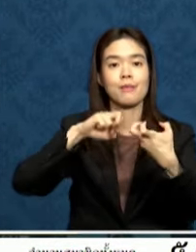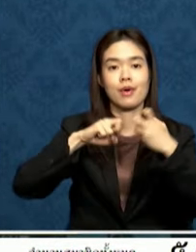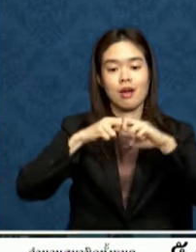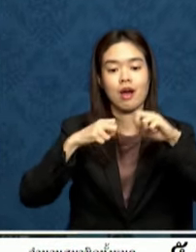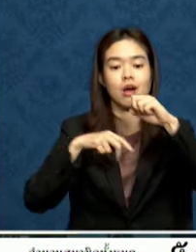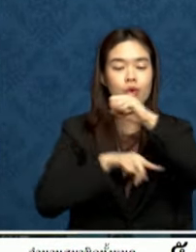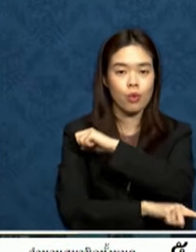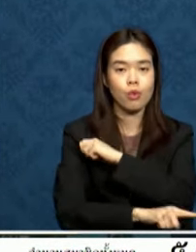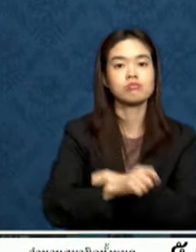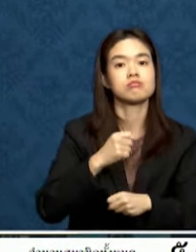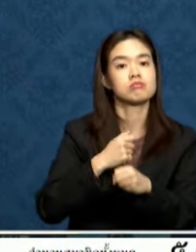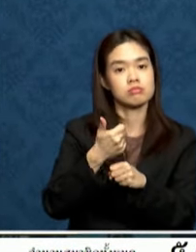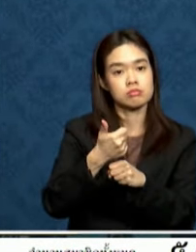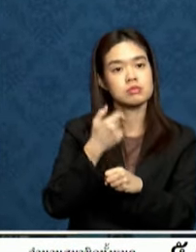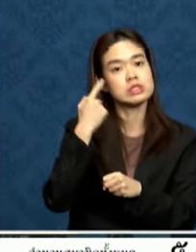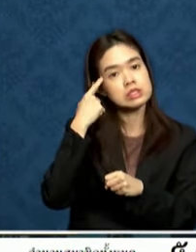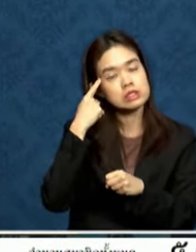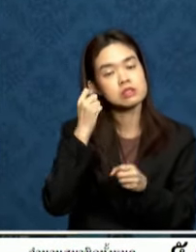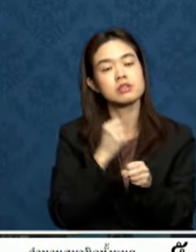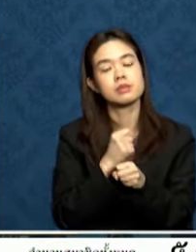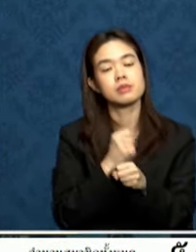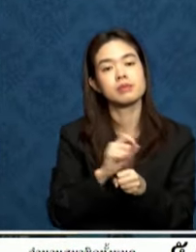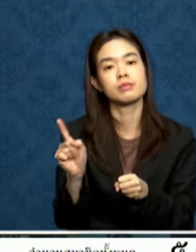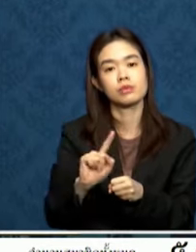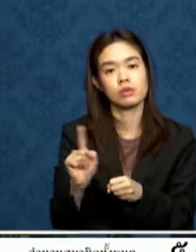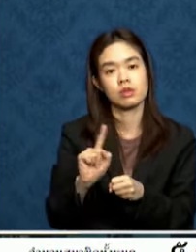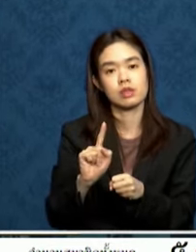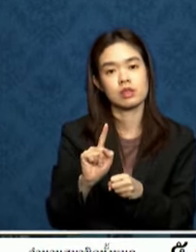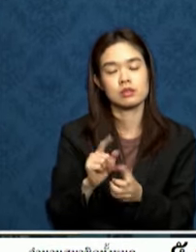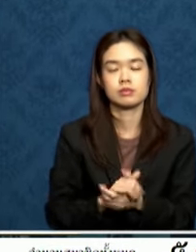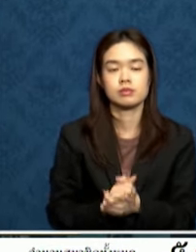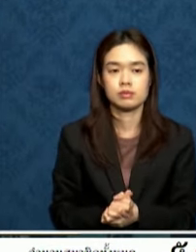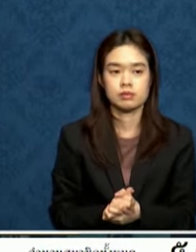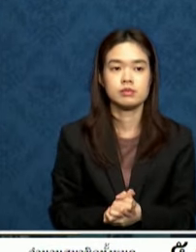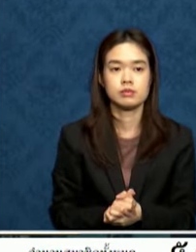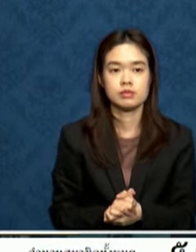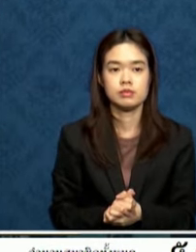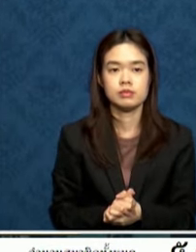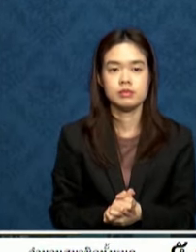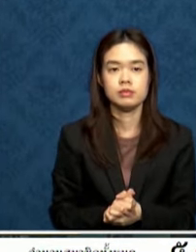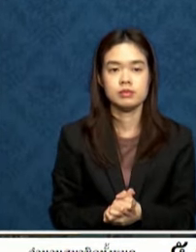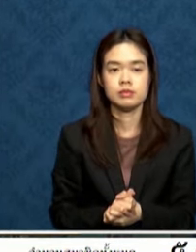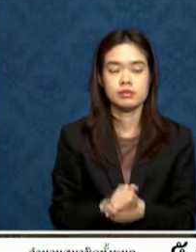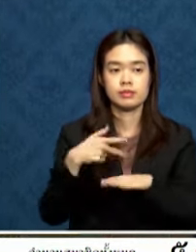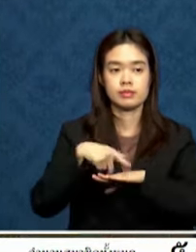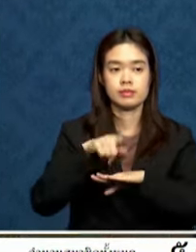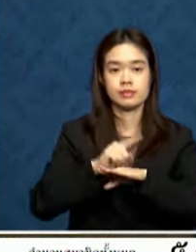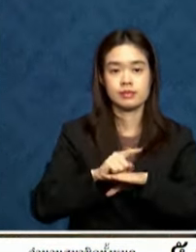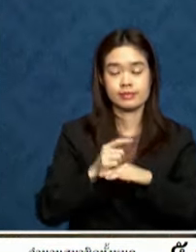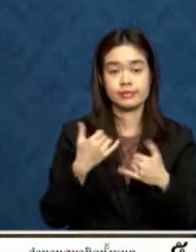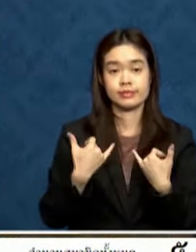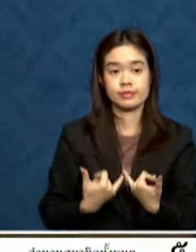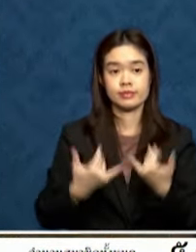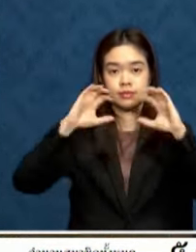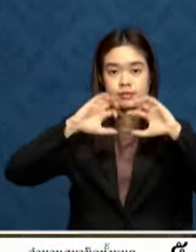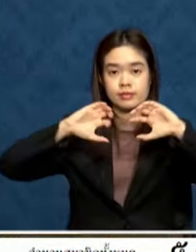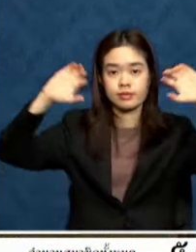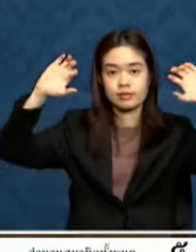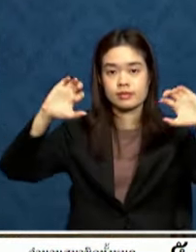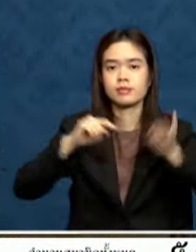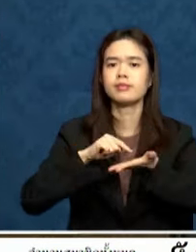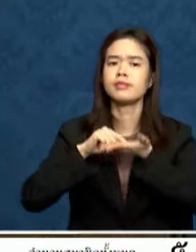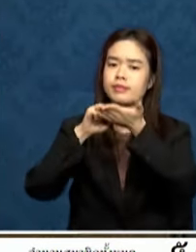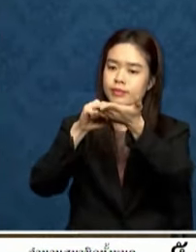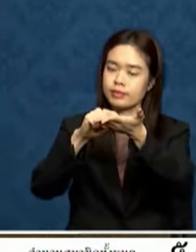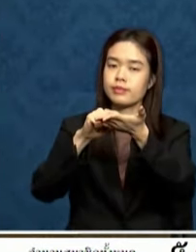ทุจริตที่จะเกิดขึ้นกับการลงประชามติในครั้งนี้ครับท่านประธานครับผมเห็นรัฐบาลเสนอเรื่อง